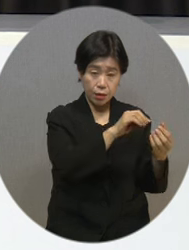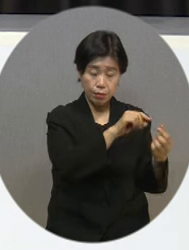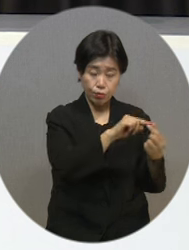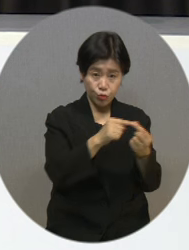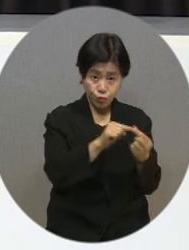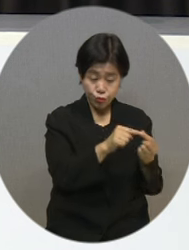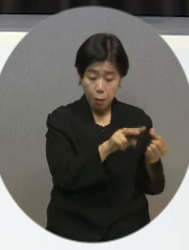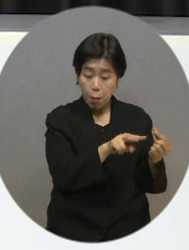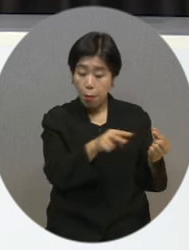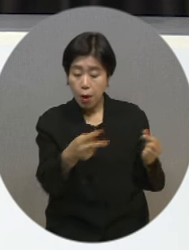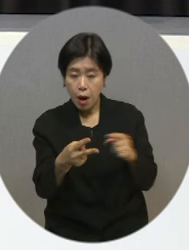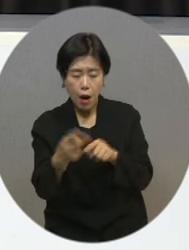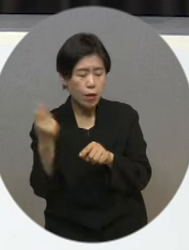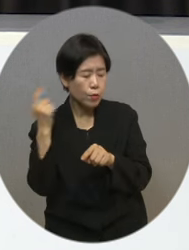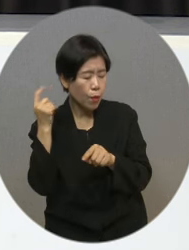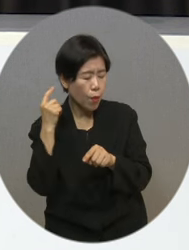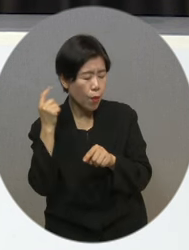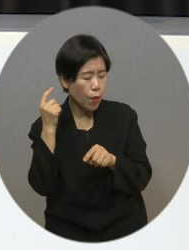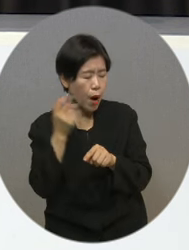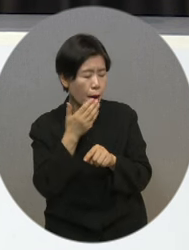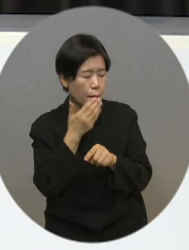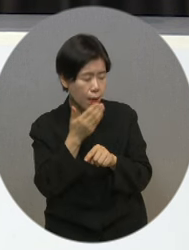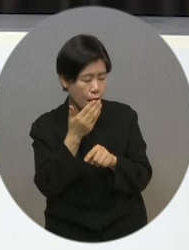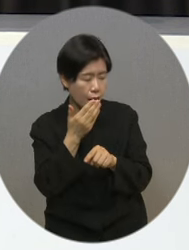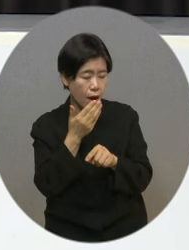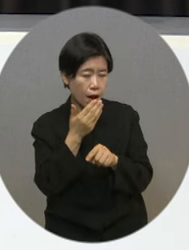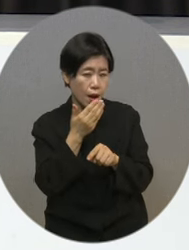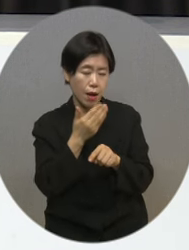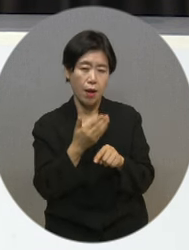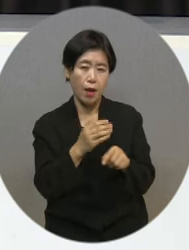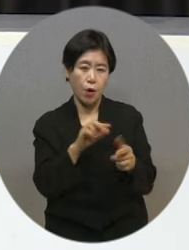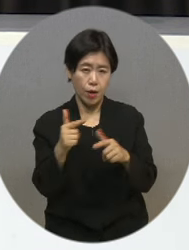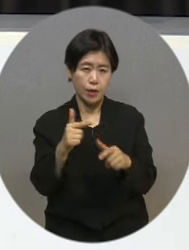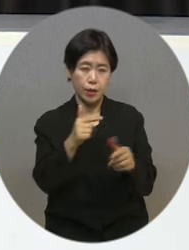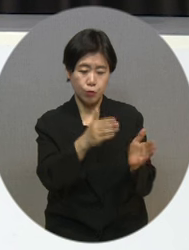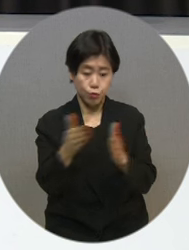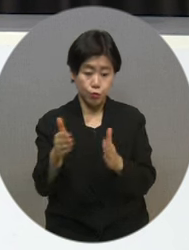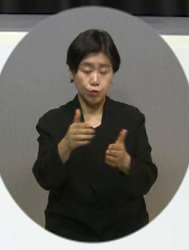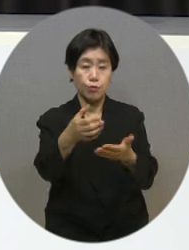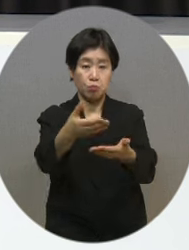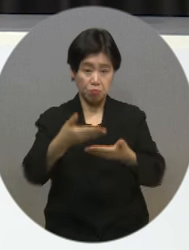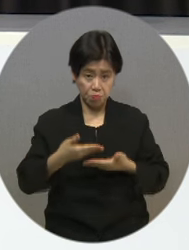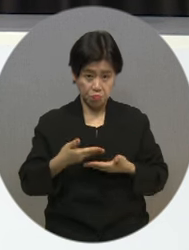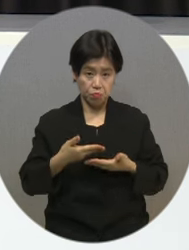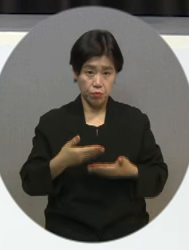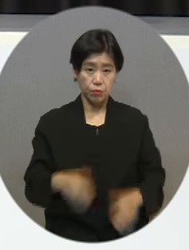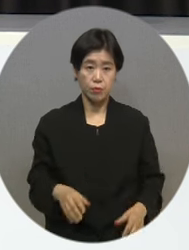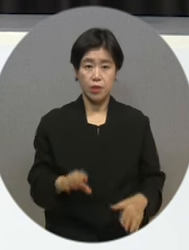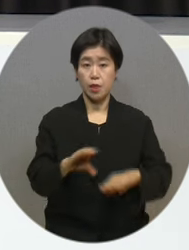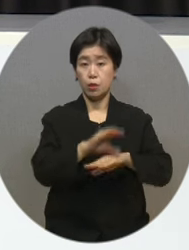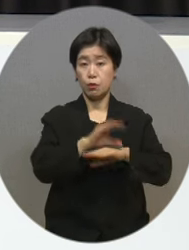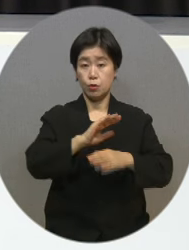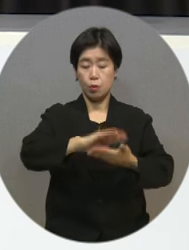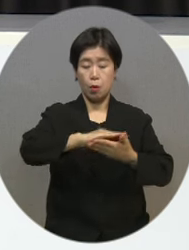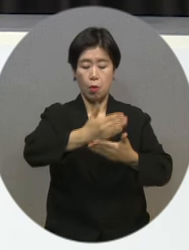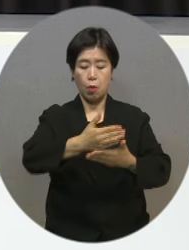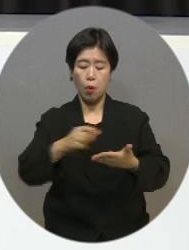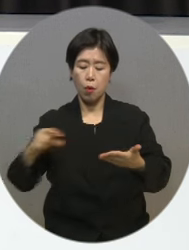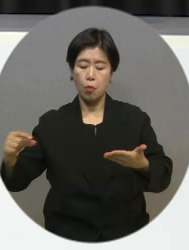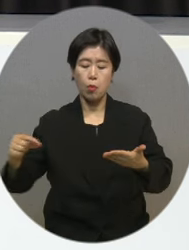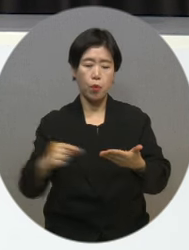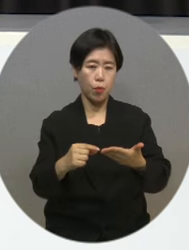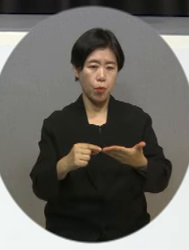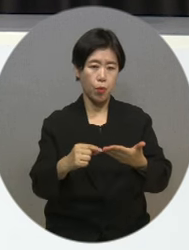과정을 거쳐서 저한테 이제 보내주시면 그 컴퓨터에 시각장애인들에게 소리로